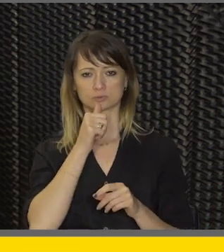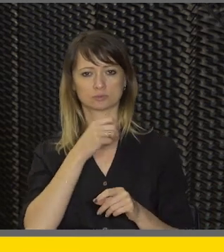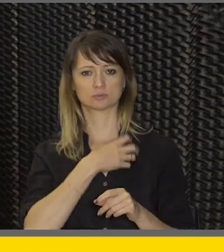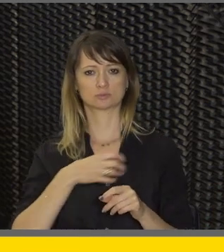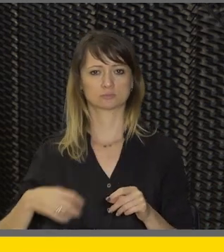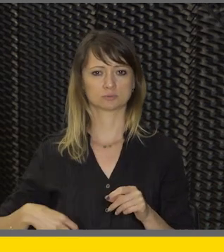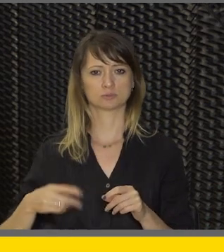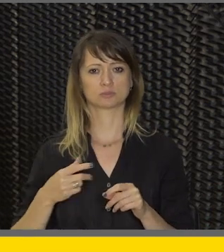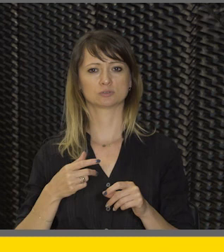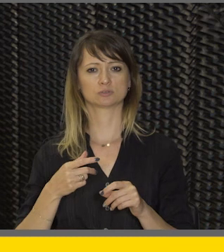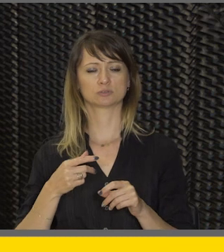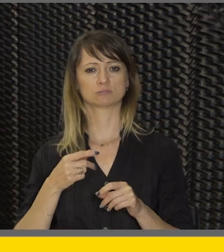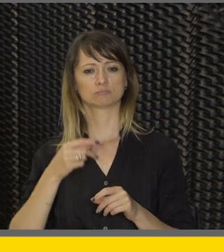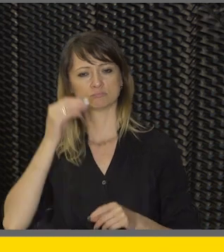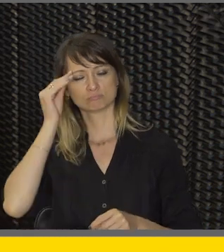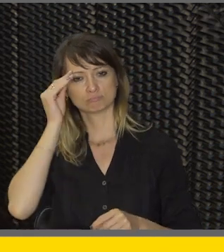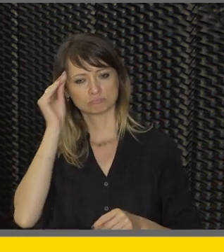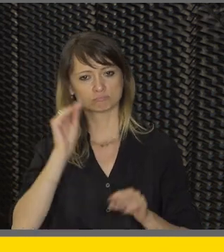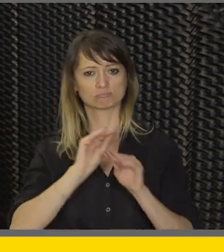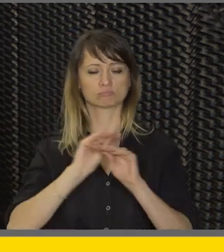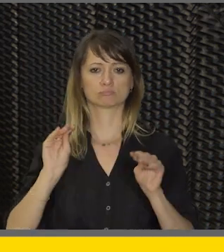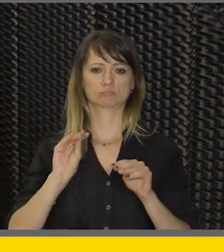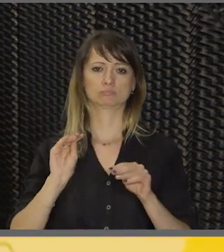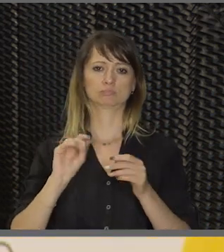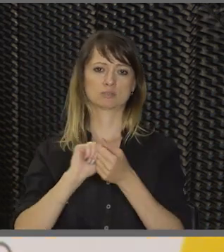monitorowaniem zmian w trendach w obszarze zielonej